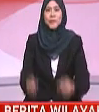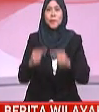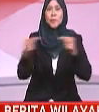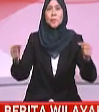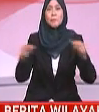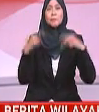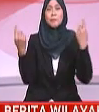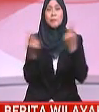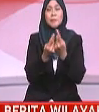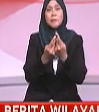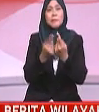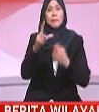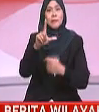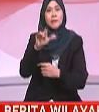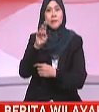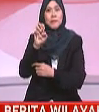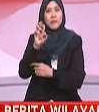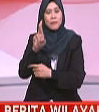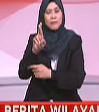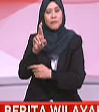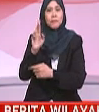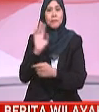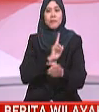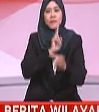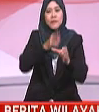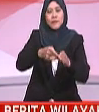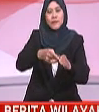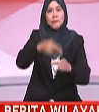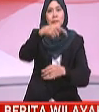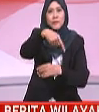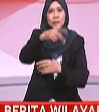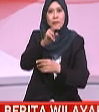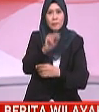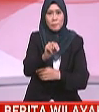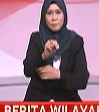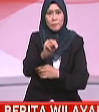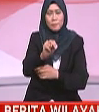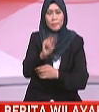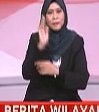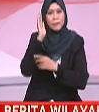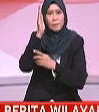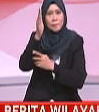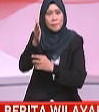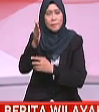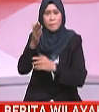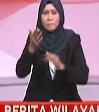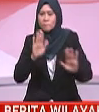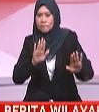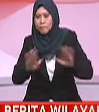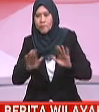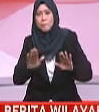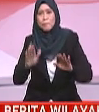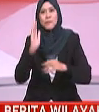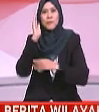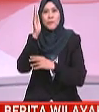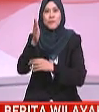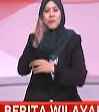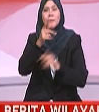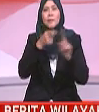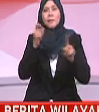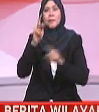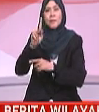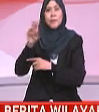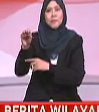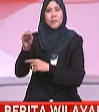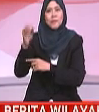Keputusan Parti Liberal Demokratik LDP untuk menyertai Perikatan Nasional PN akan dipertimbangkan sebaiknya. Ketua Menteri